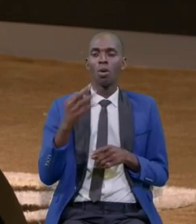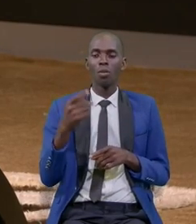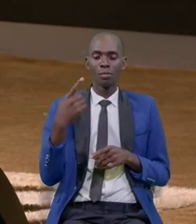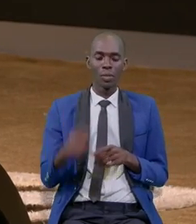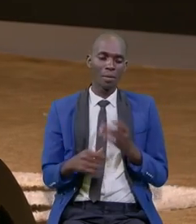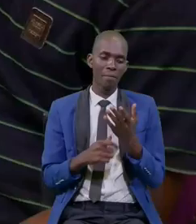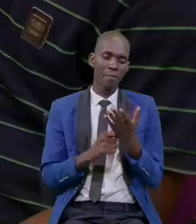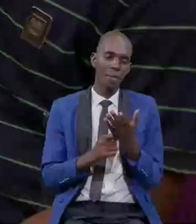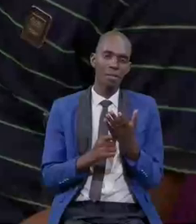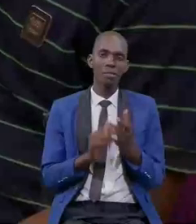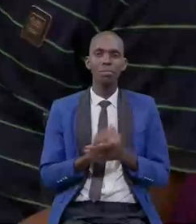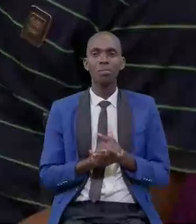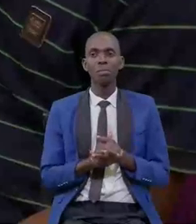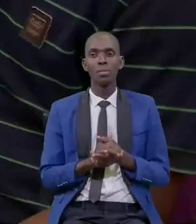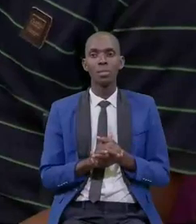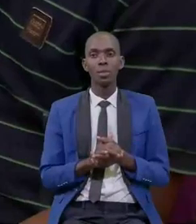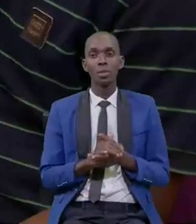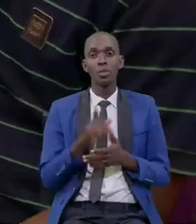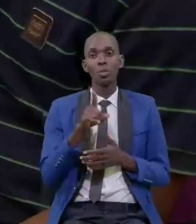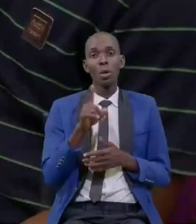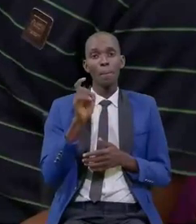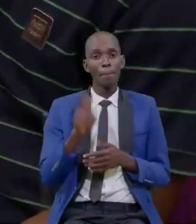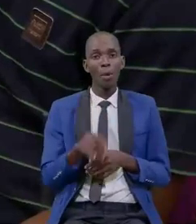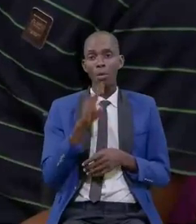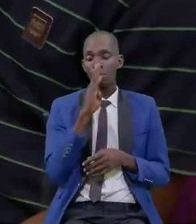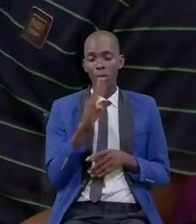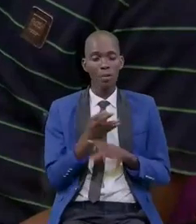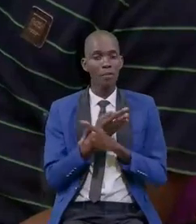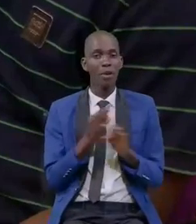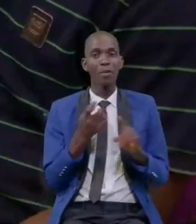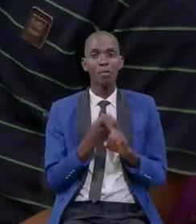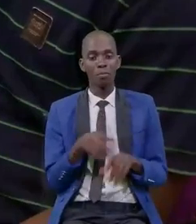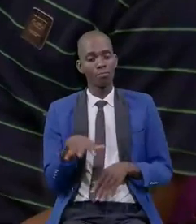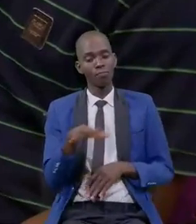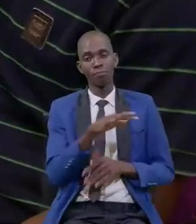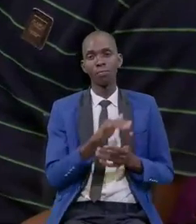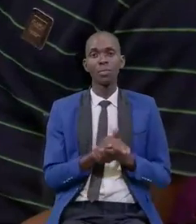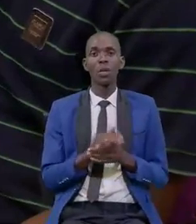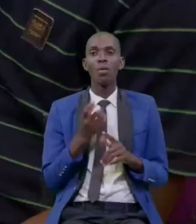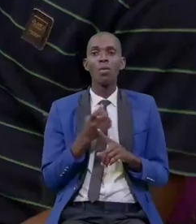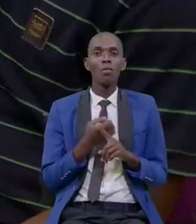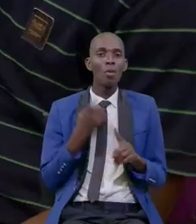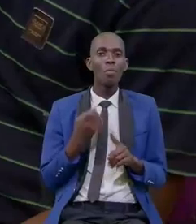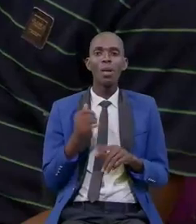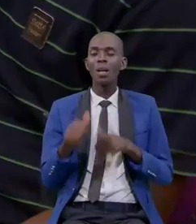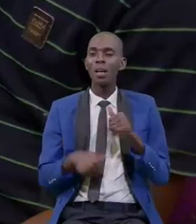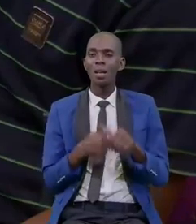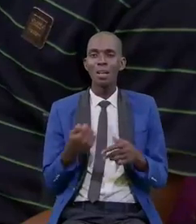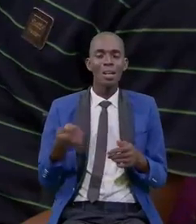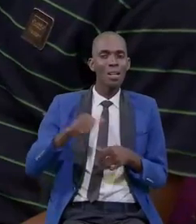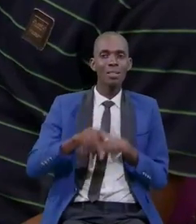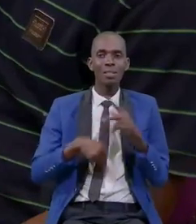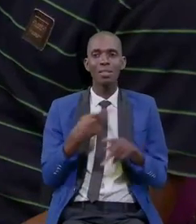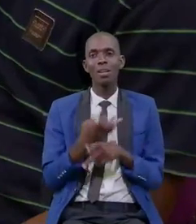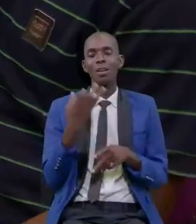chair. Nous devons être affranchis de tout cela. Nous devons être affranchis de toute forme